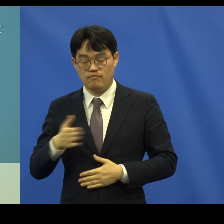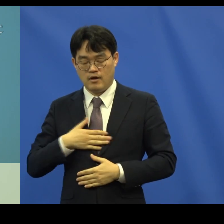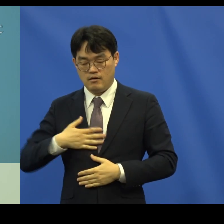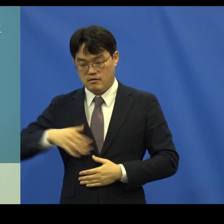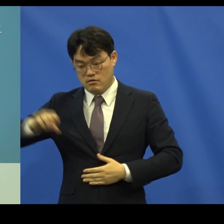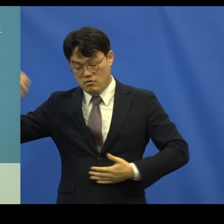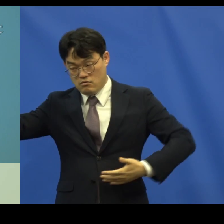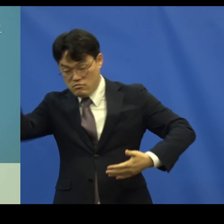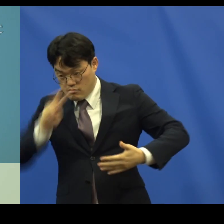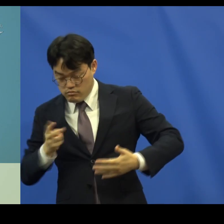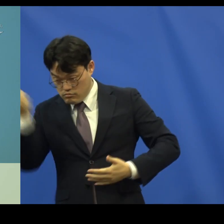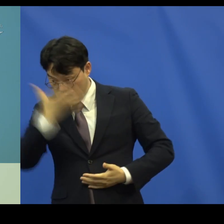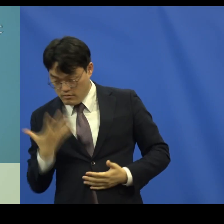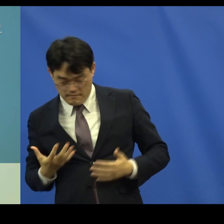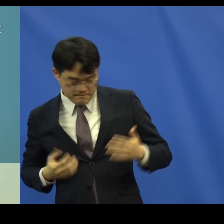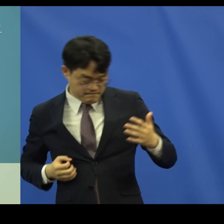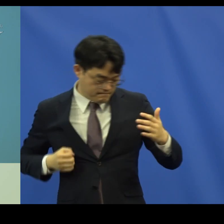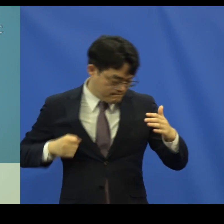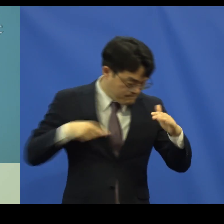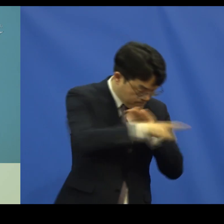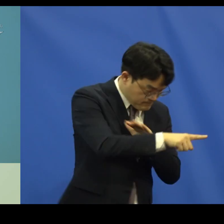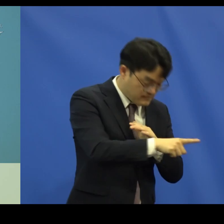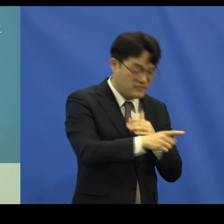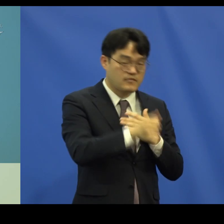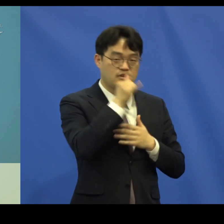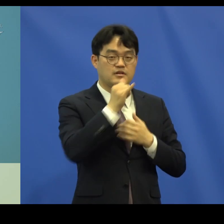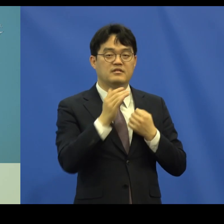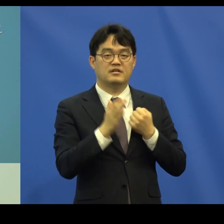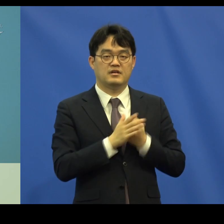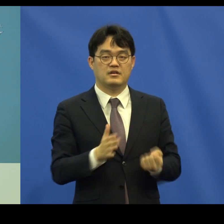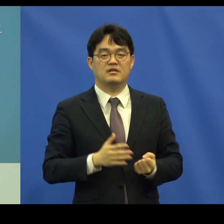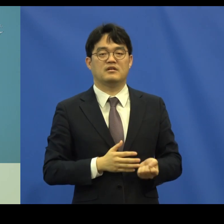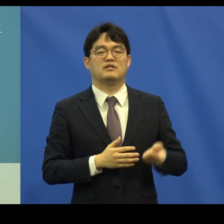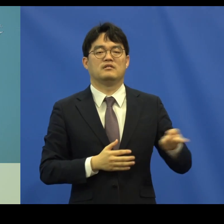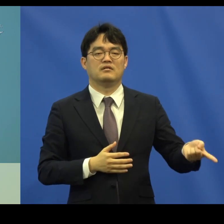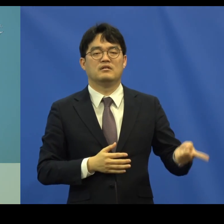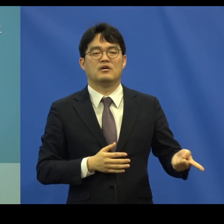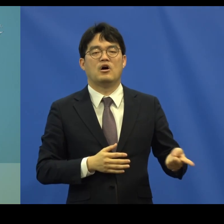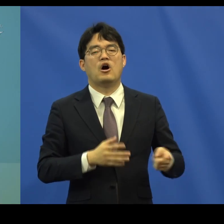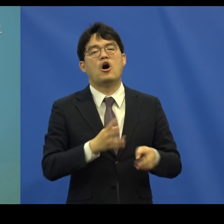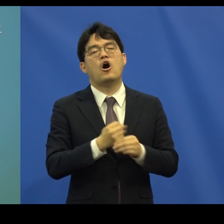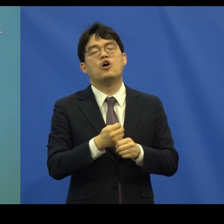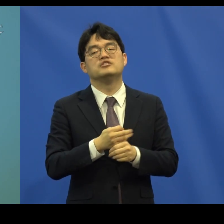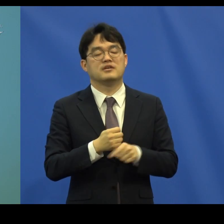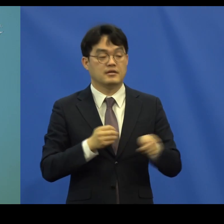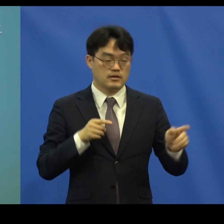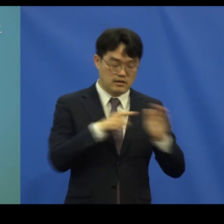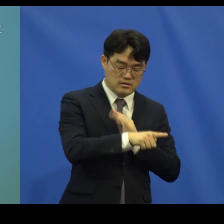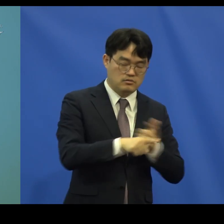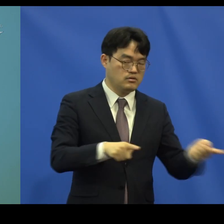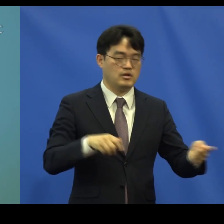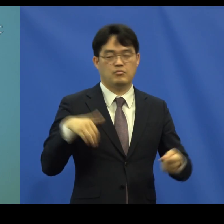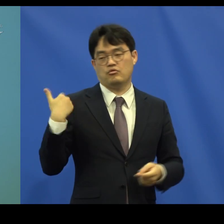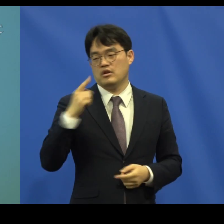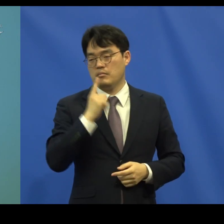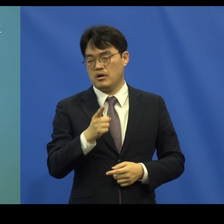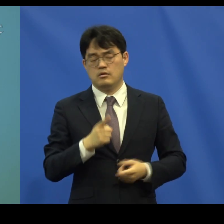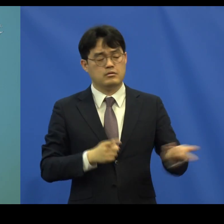못하리라. 자, 여기 보십시오. 그들이 진리를 어떻게 받고 들었는지를 다시 생각하고 지켜